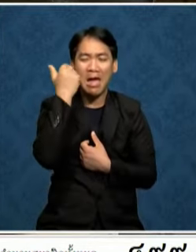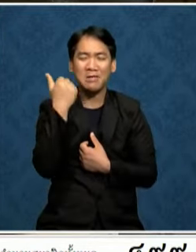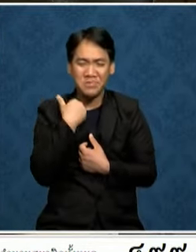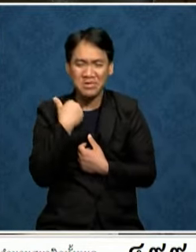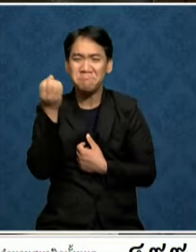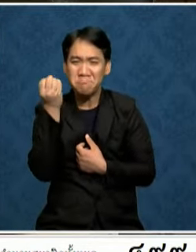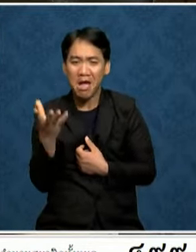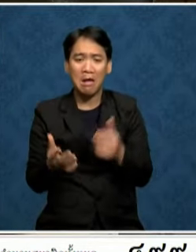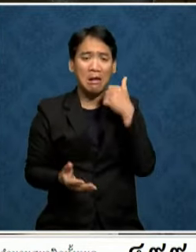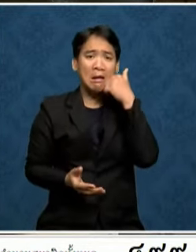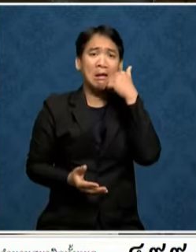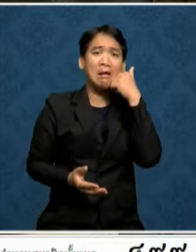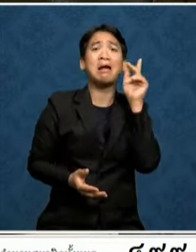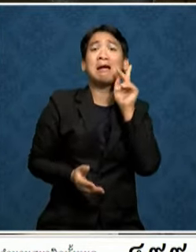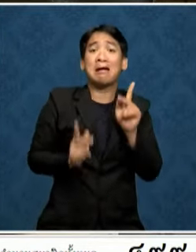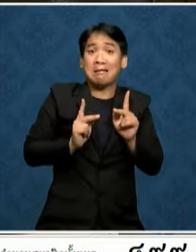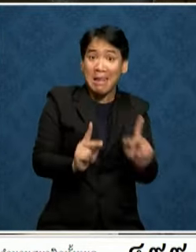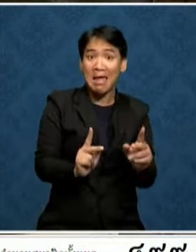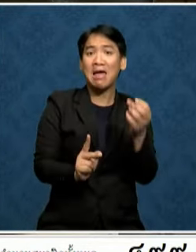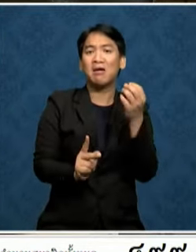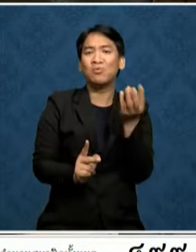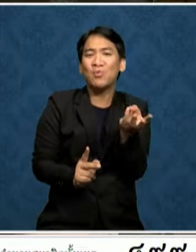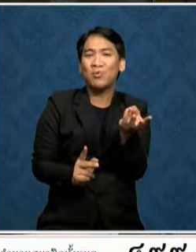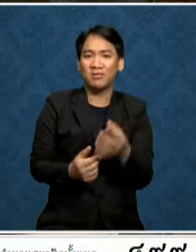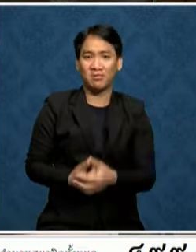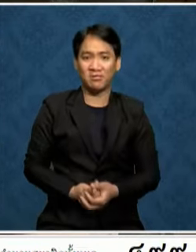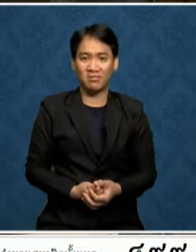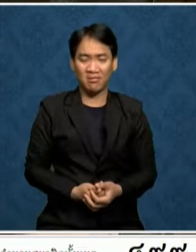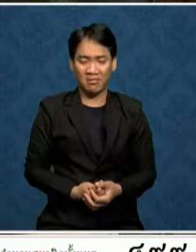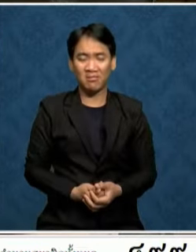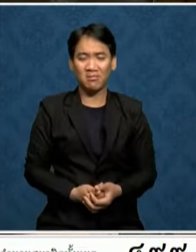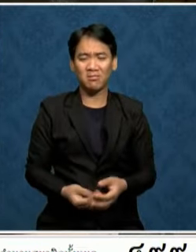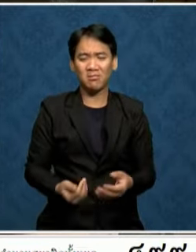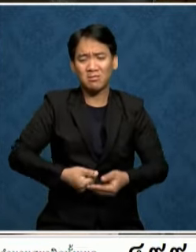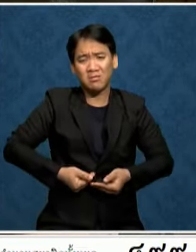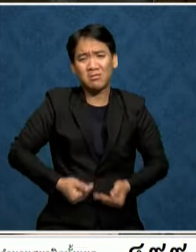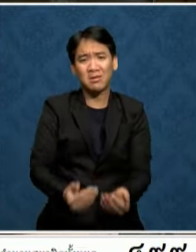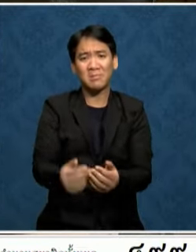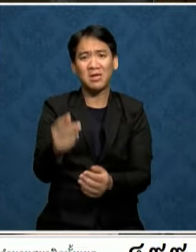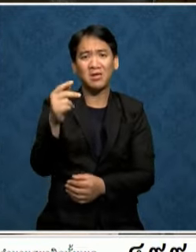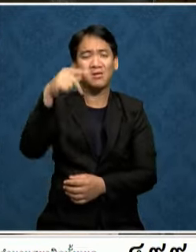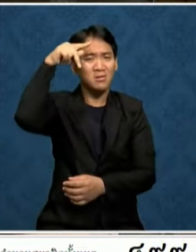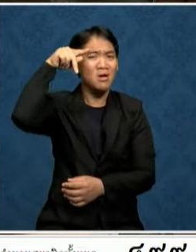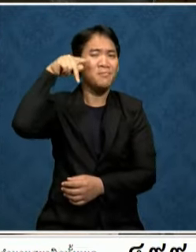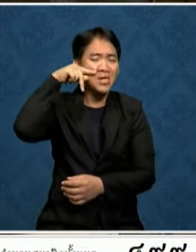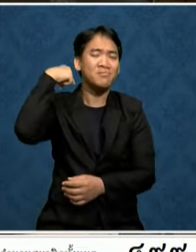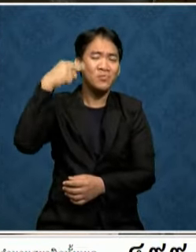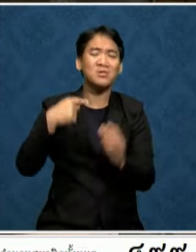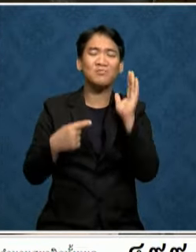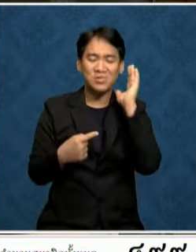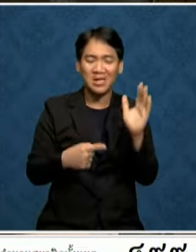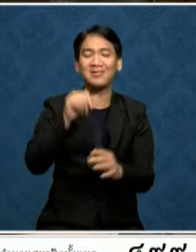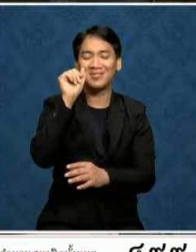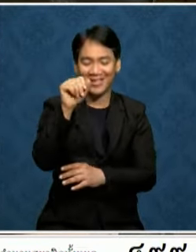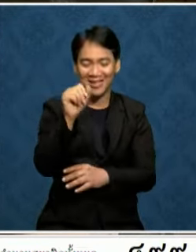เนี่ยเพราะในเรื่องเพศเนี่ยมันก็เกิดมามันก็เพราะก็เพศนั่นแหละฮะก็เพศผู้หญิงผู้ชายนั่นแหละมี